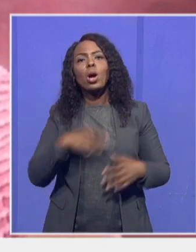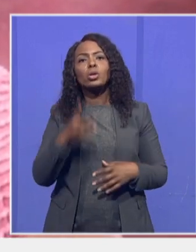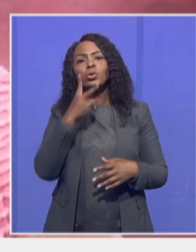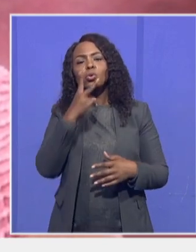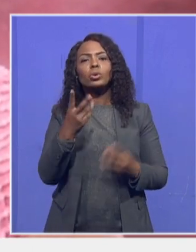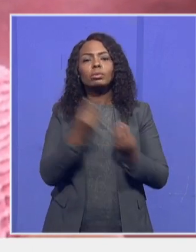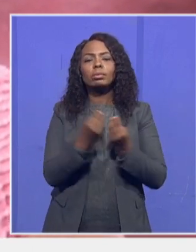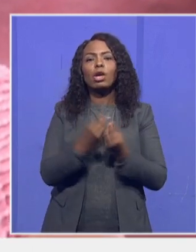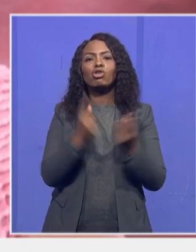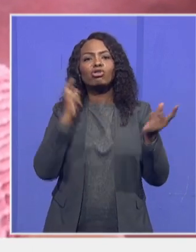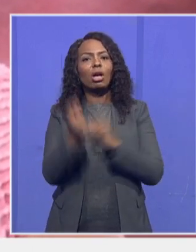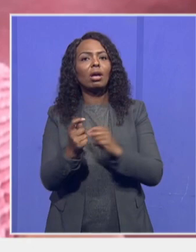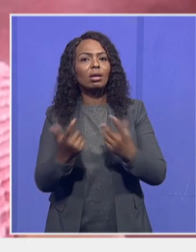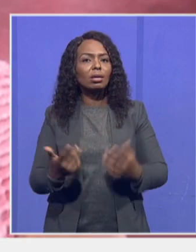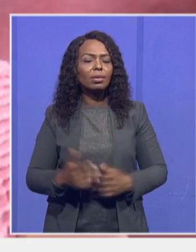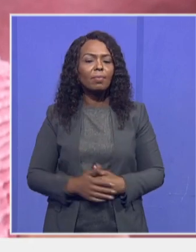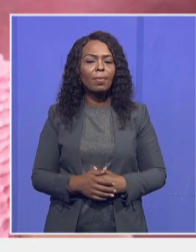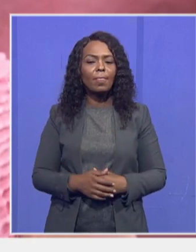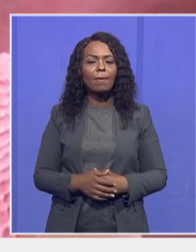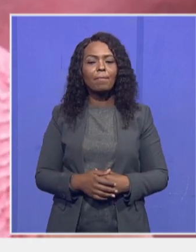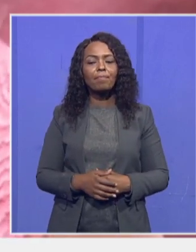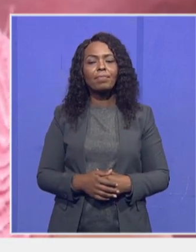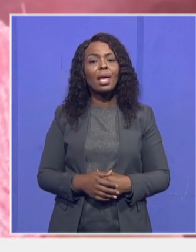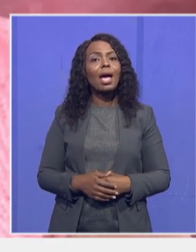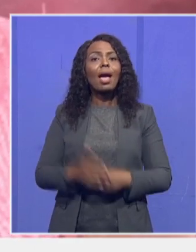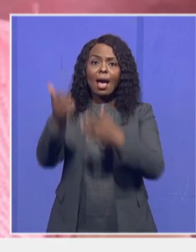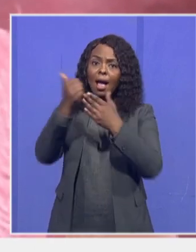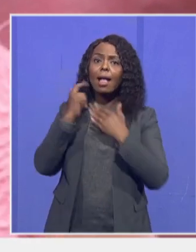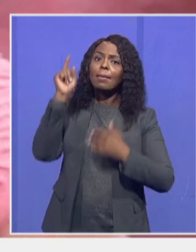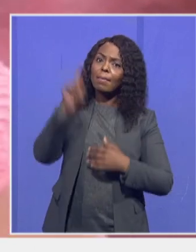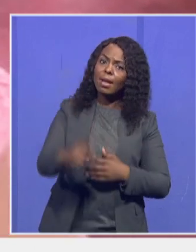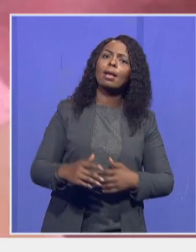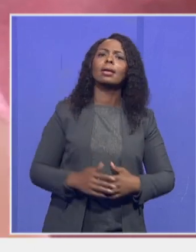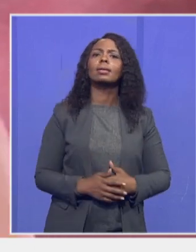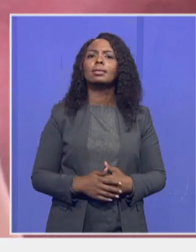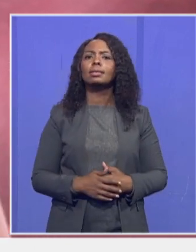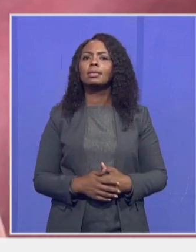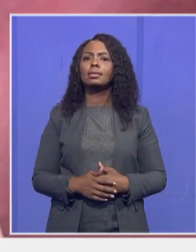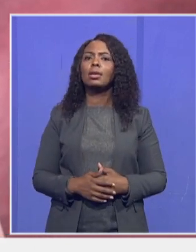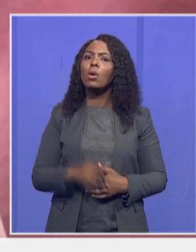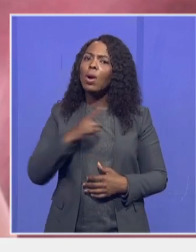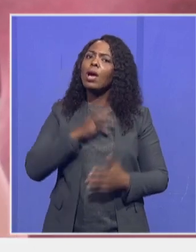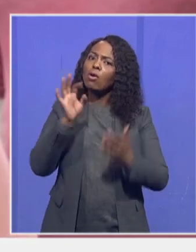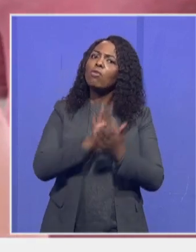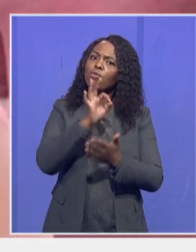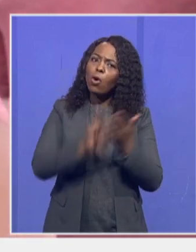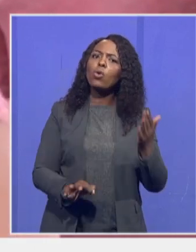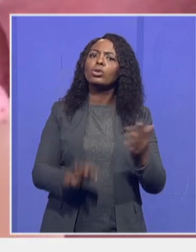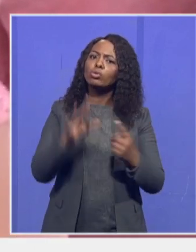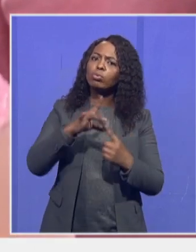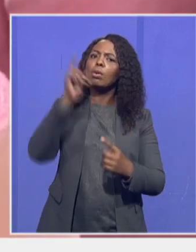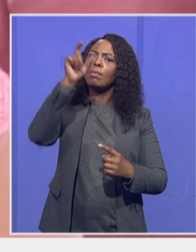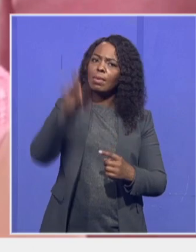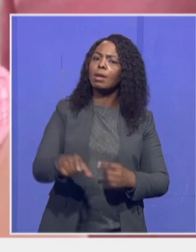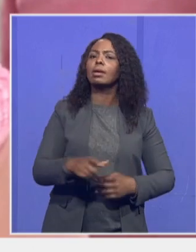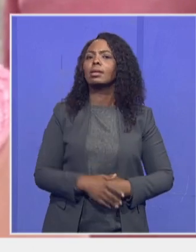oluphi usizo nifuna ukulibona lenzeka la eMnambithi? Usizo sifuna ukubona uMnambithi kulabantu esibavotelayo, sifuna ukubona ukuthi